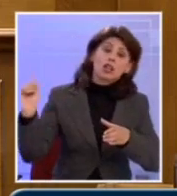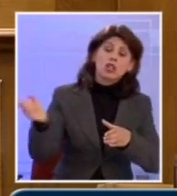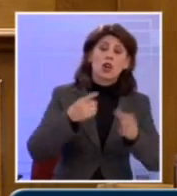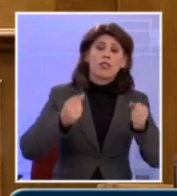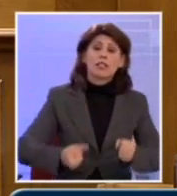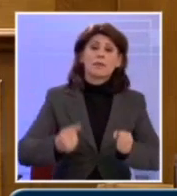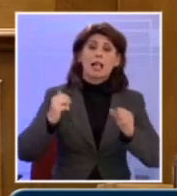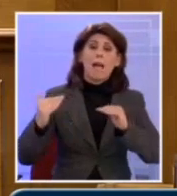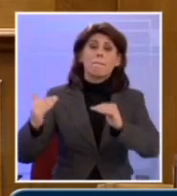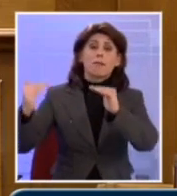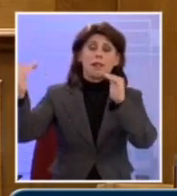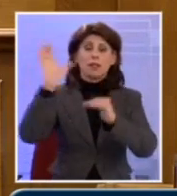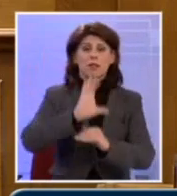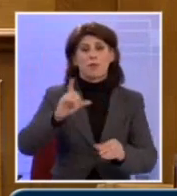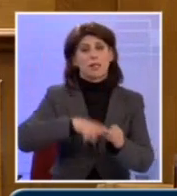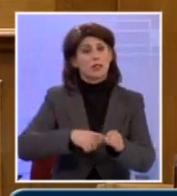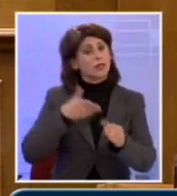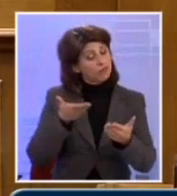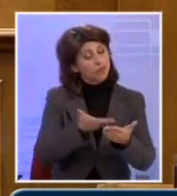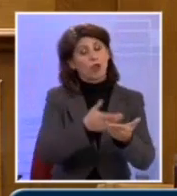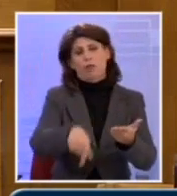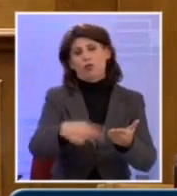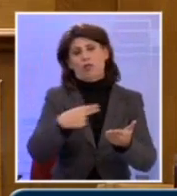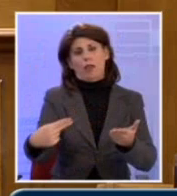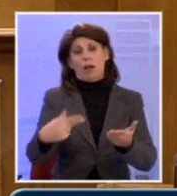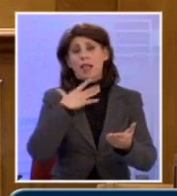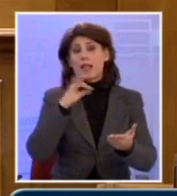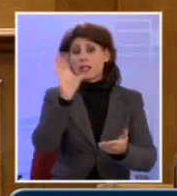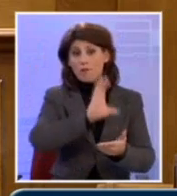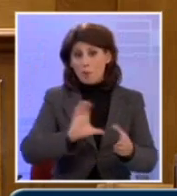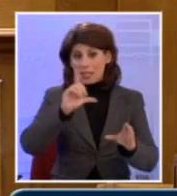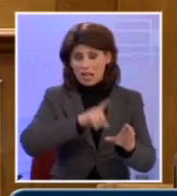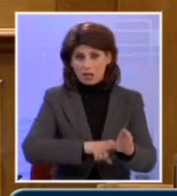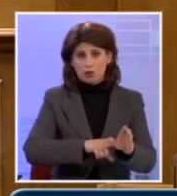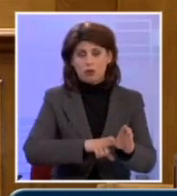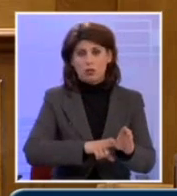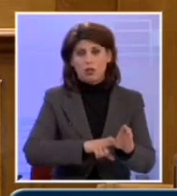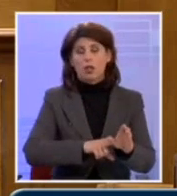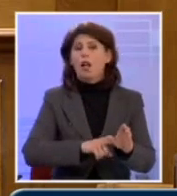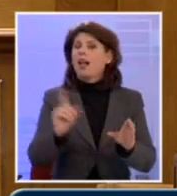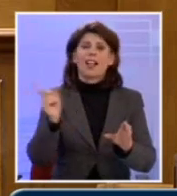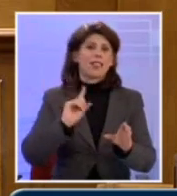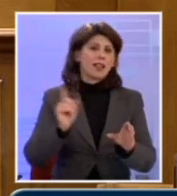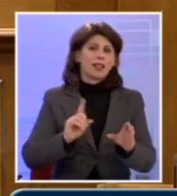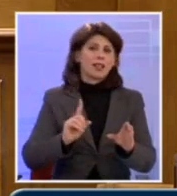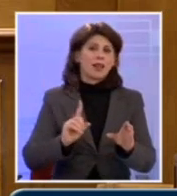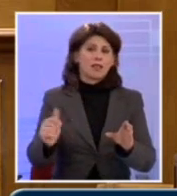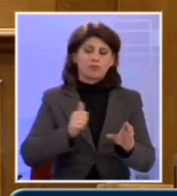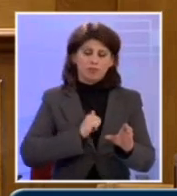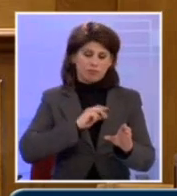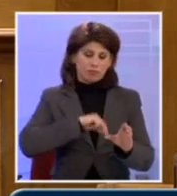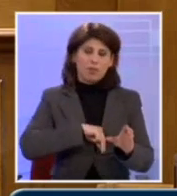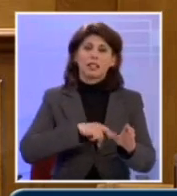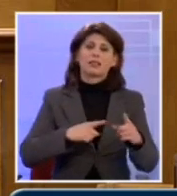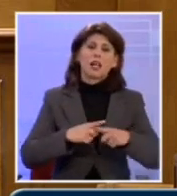θεσμικά επίπεδα της Ευρωπαϊκής Ένωσης. Διότι η Ευρωπαϊκή Ένωση δεν είναι ιδιοκτησία